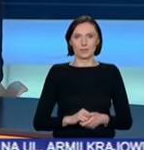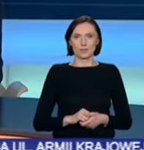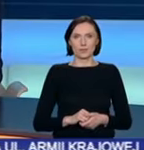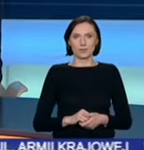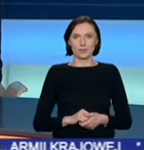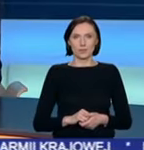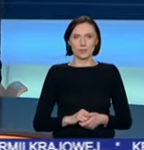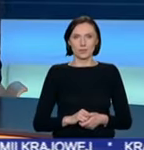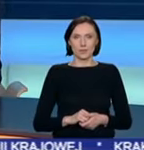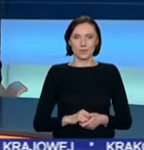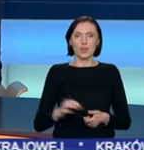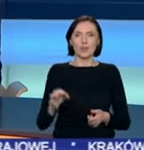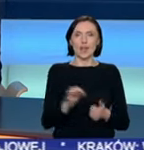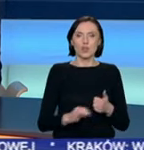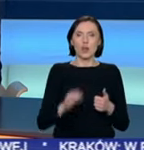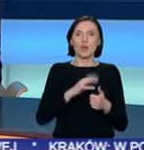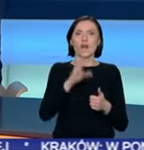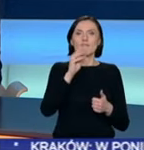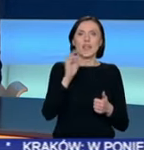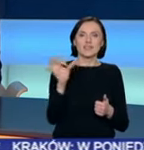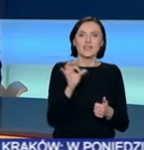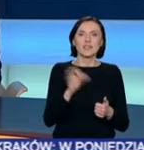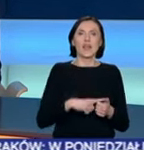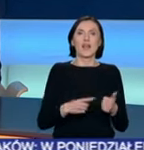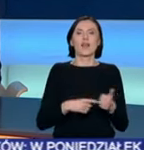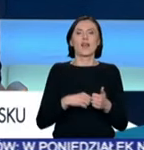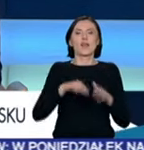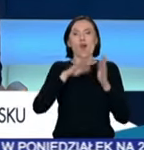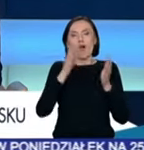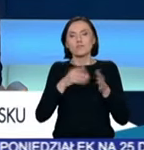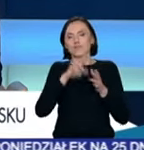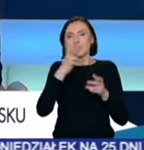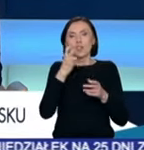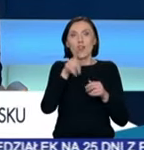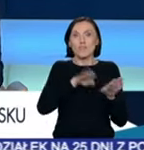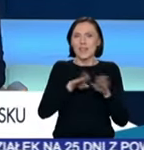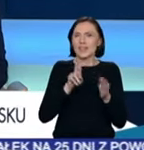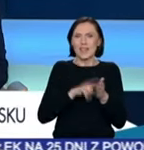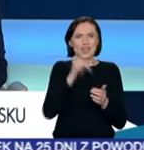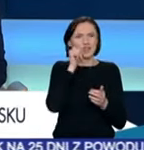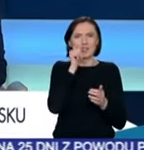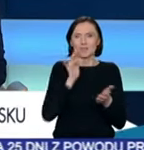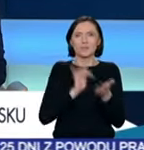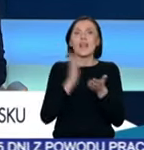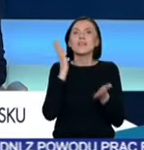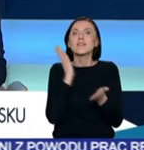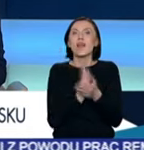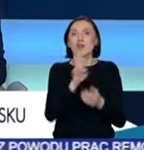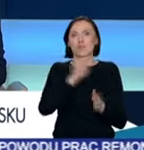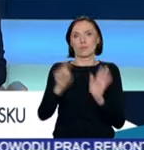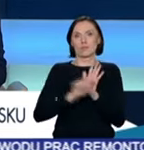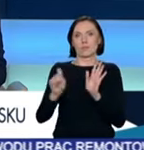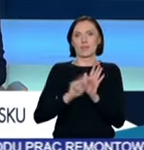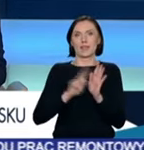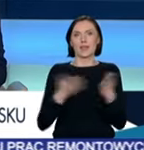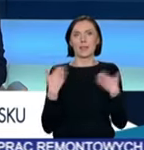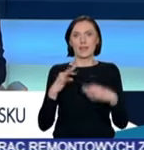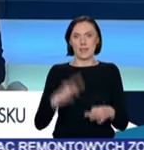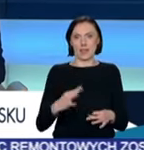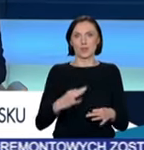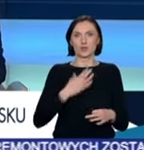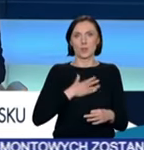Stajnia Gór Wschodnich, jezioro Wesel, komory Smok i Feliksa Boczkowskiego to miejsca na co dzień dostępne tylko dla kuracjuszy. W ten weekend